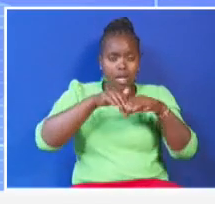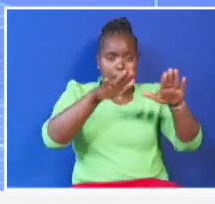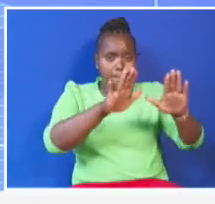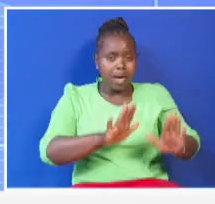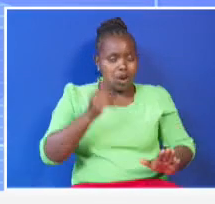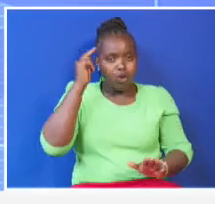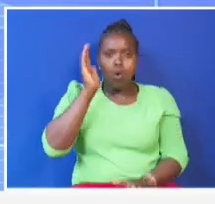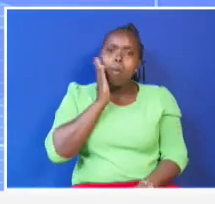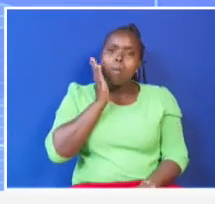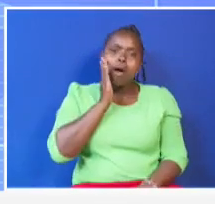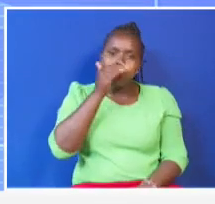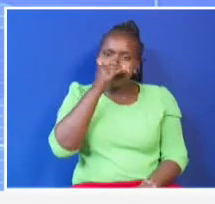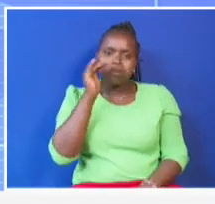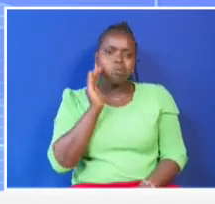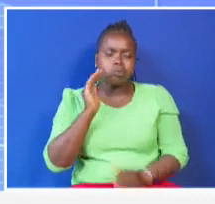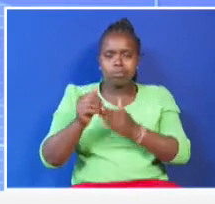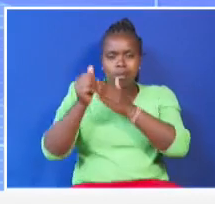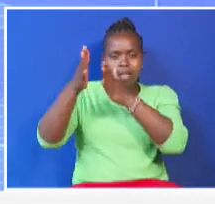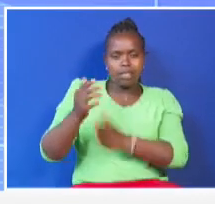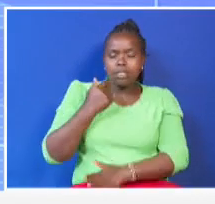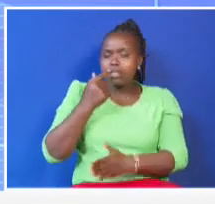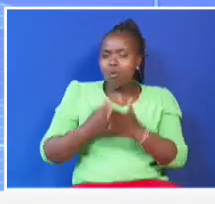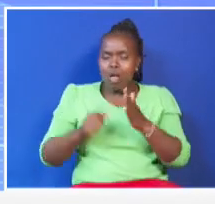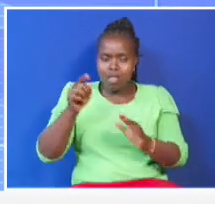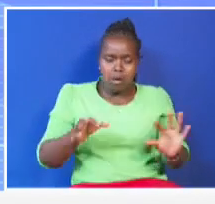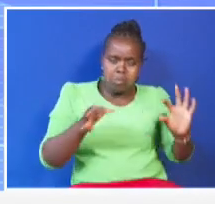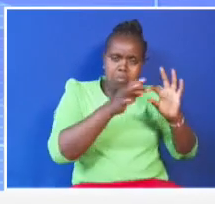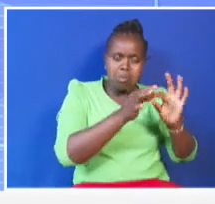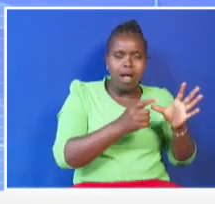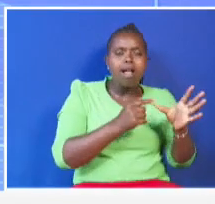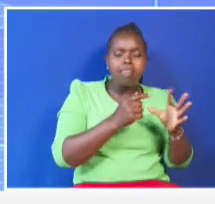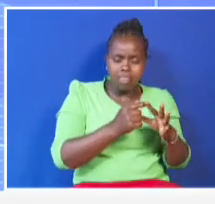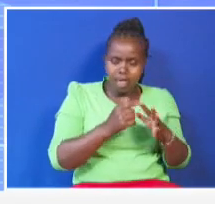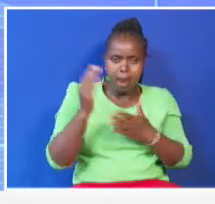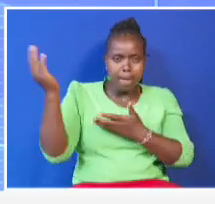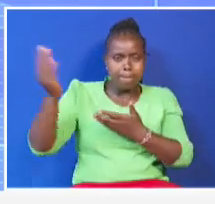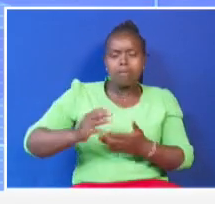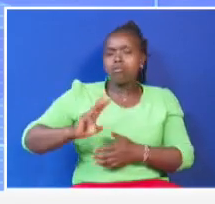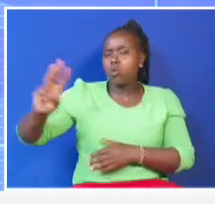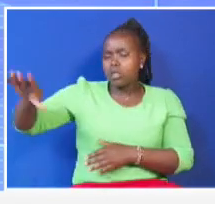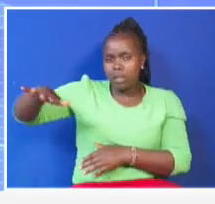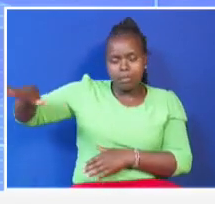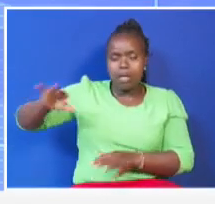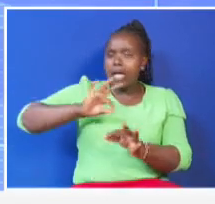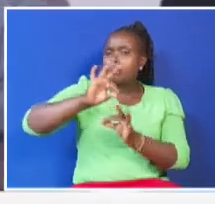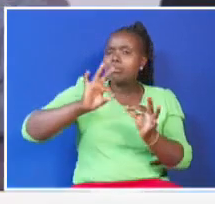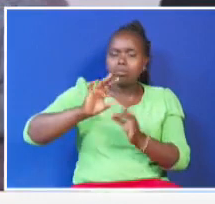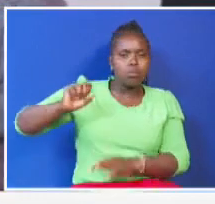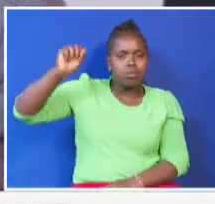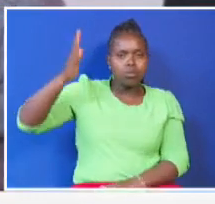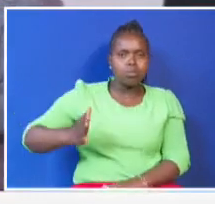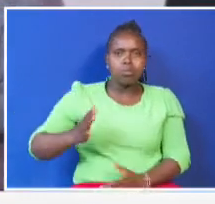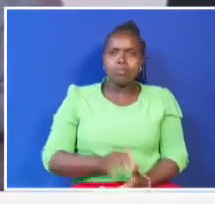zake mama Hana Mudavadi, viongozi hao wameapa kuungana na kuleta jamii hiyo, haswa viongozi wa kisiasa pamoja.